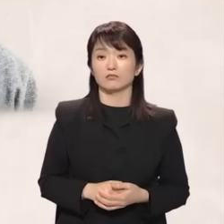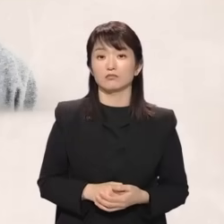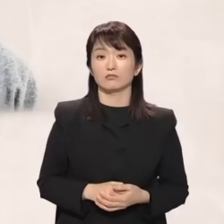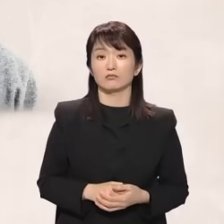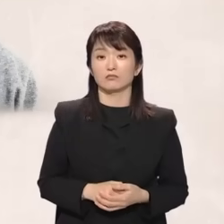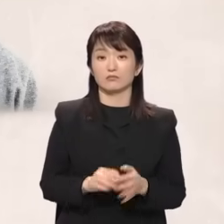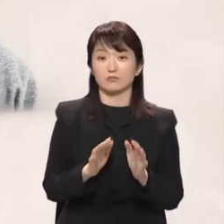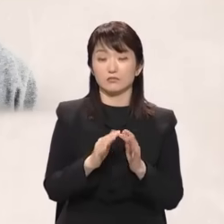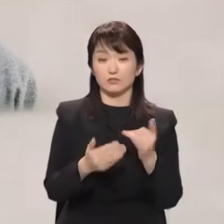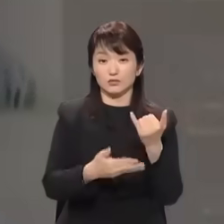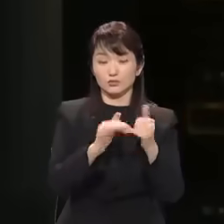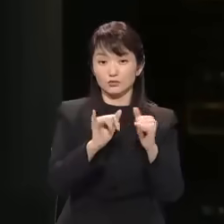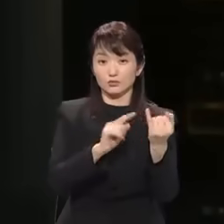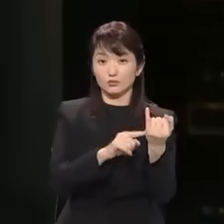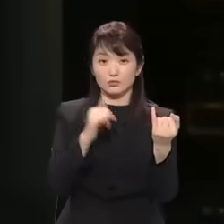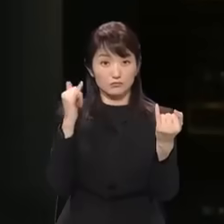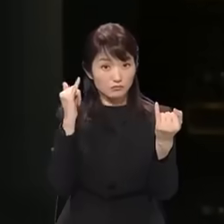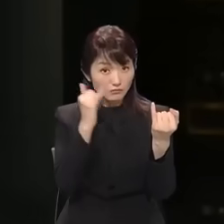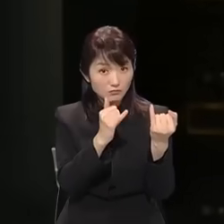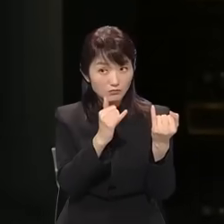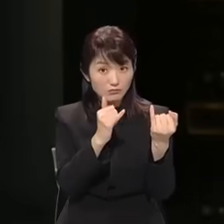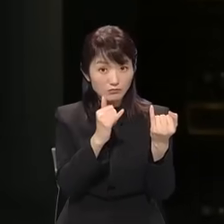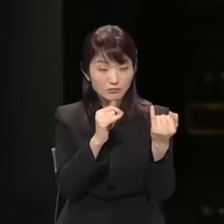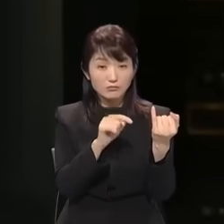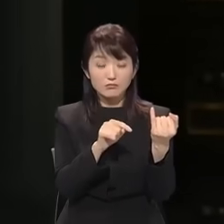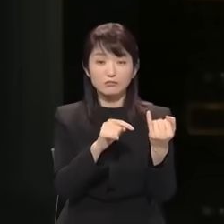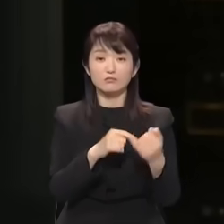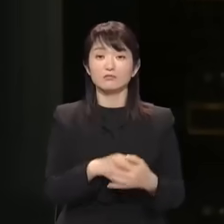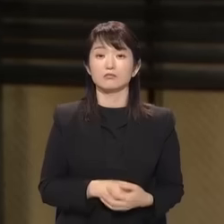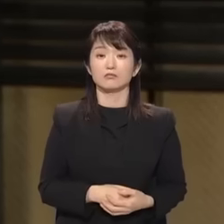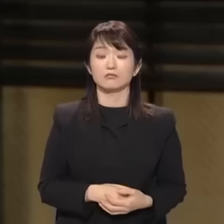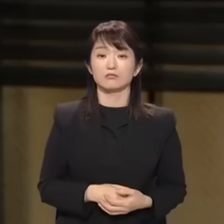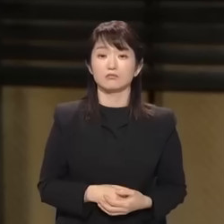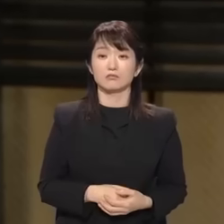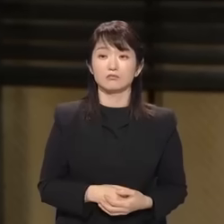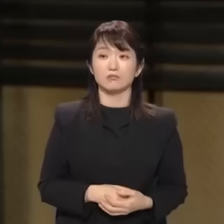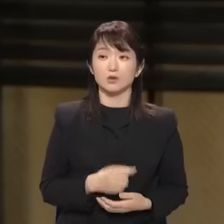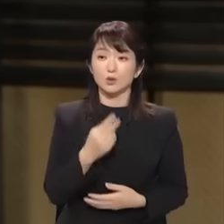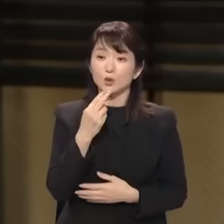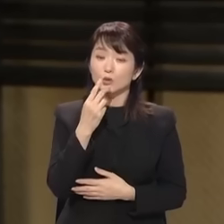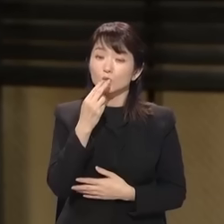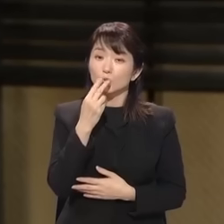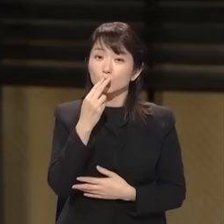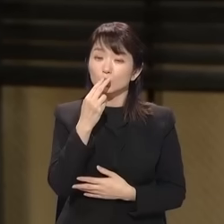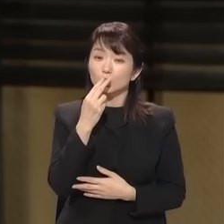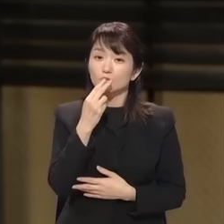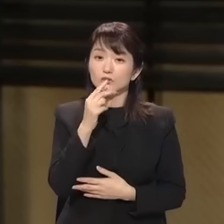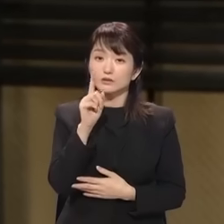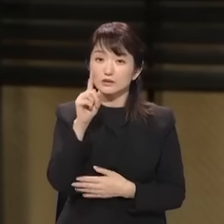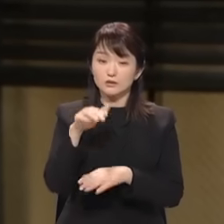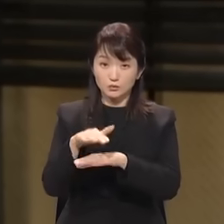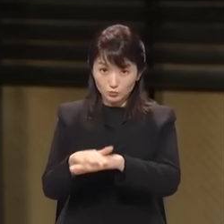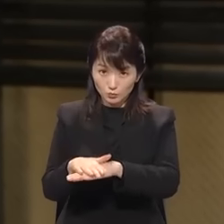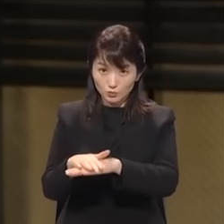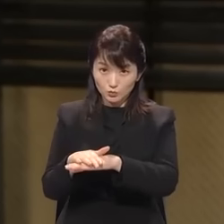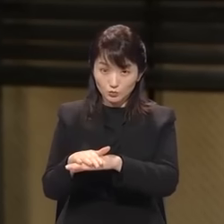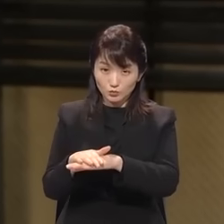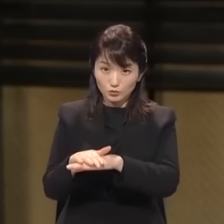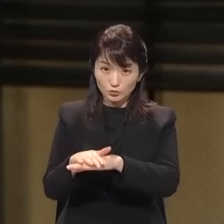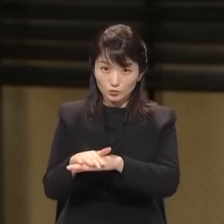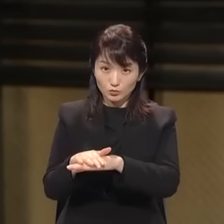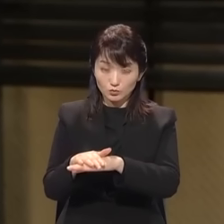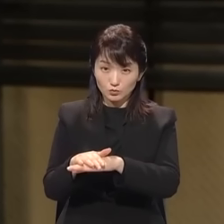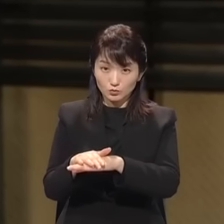따르 전화가 왔습니다 예 전화가 와서이 봉투 하나를 놓고 갔다고 얘기를 합니다 그래서 나가